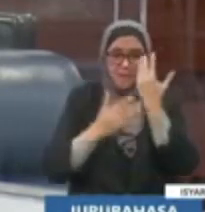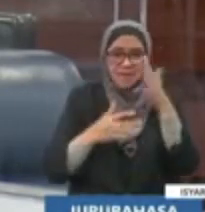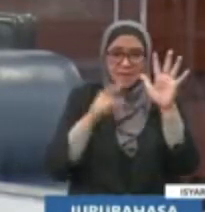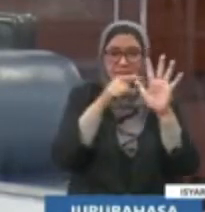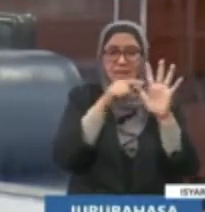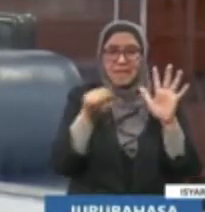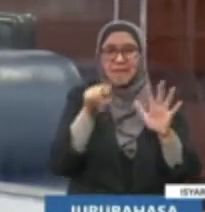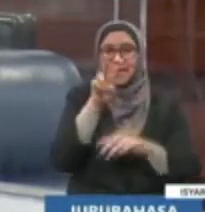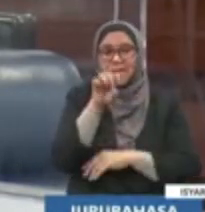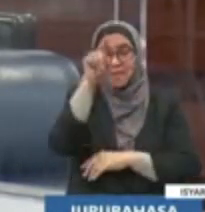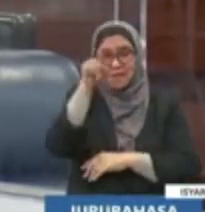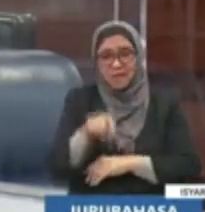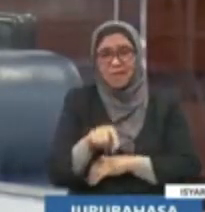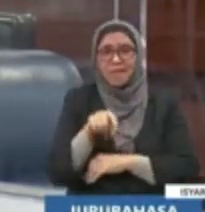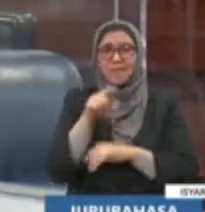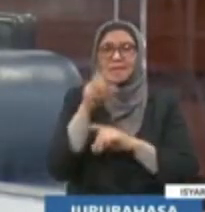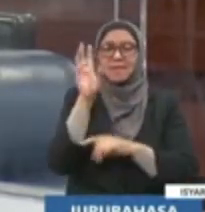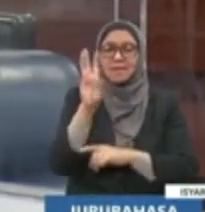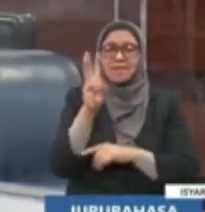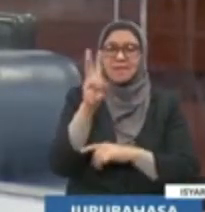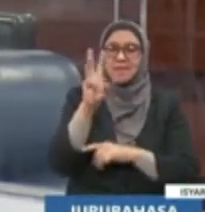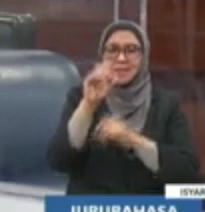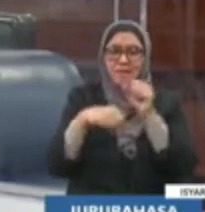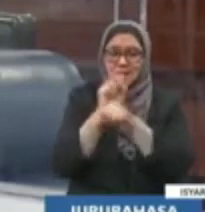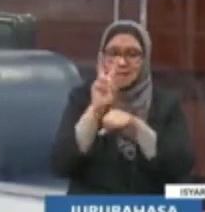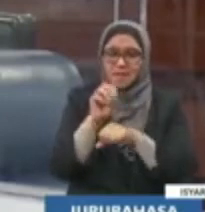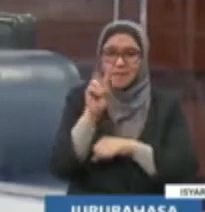2021 menunjukkan terdapat hampir